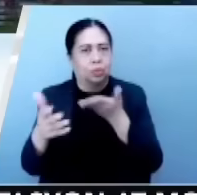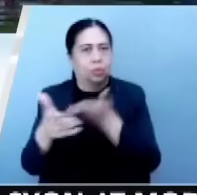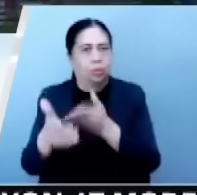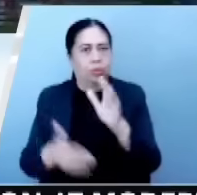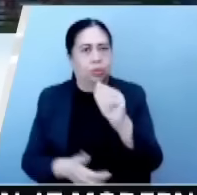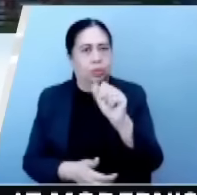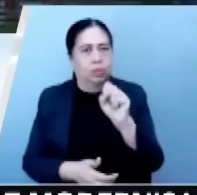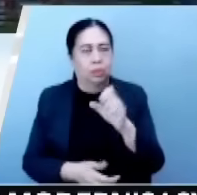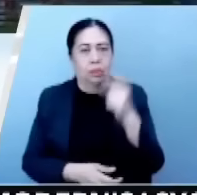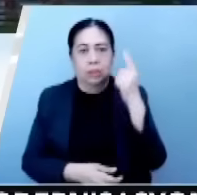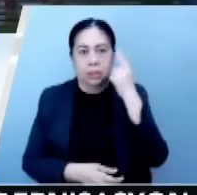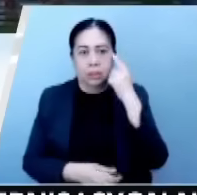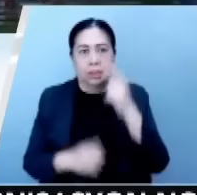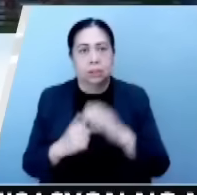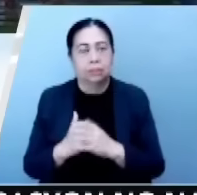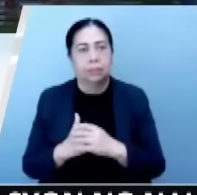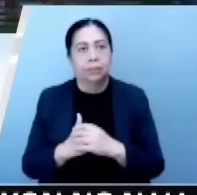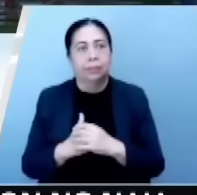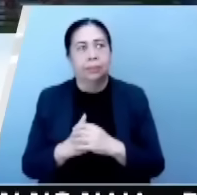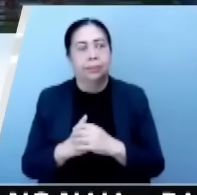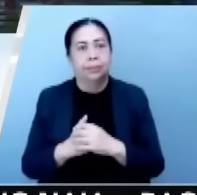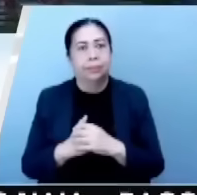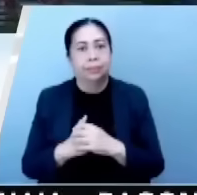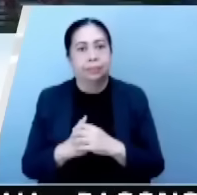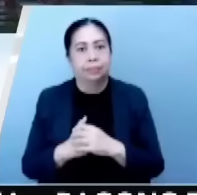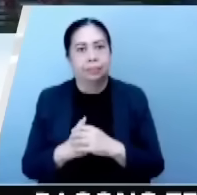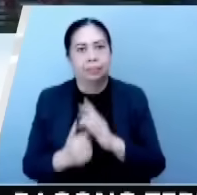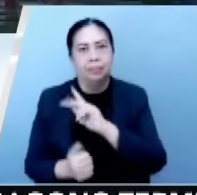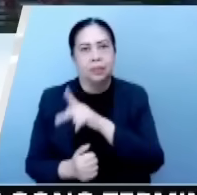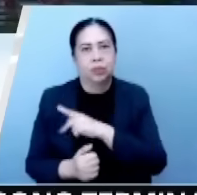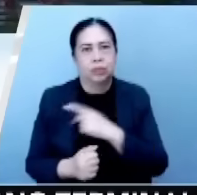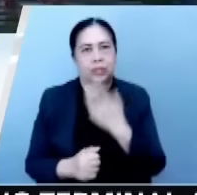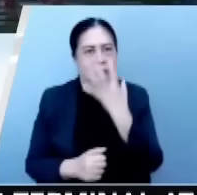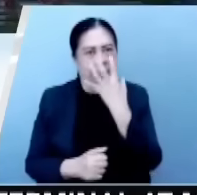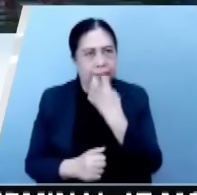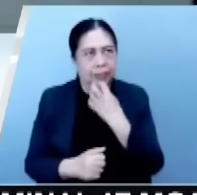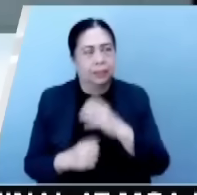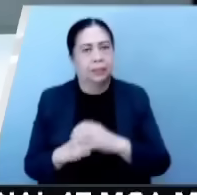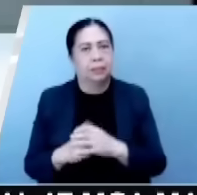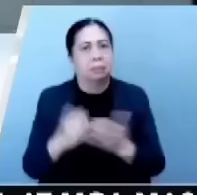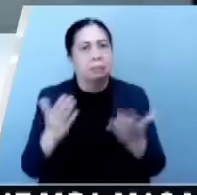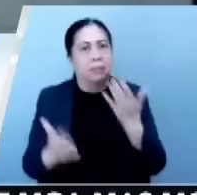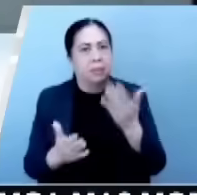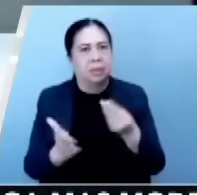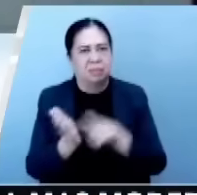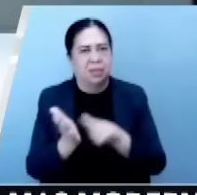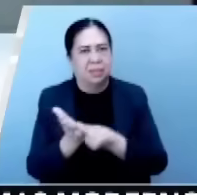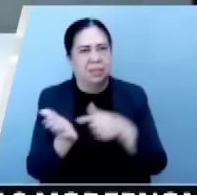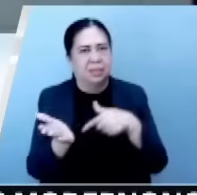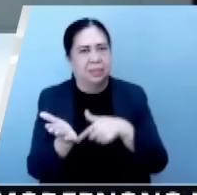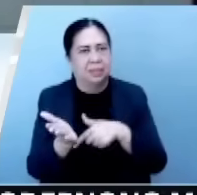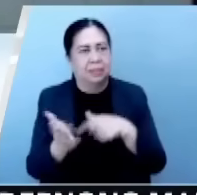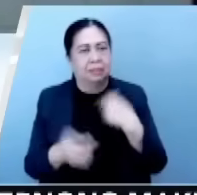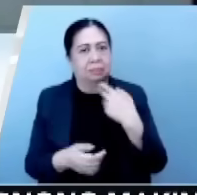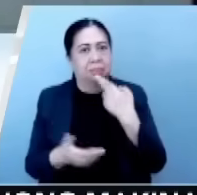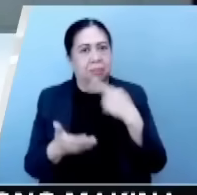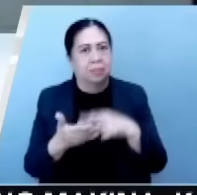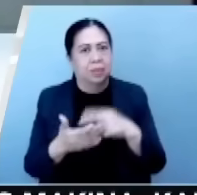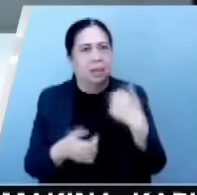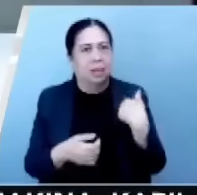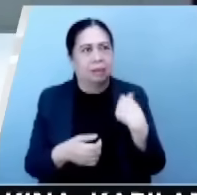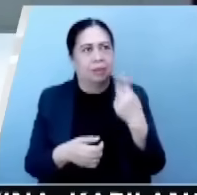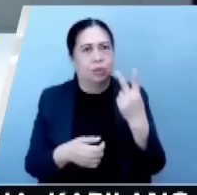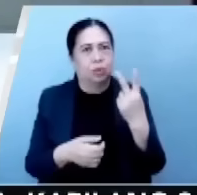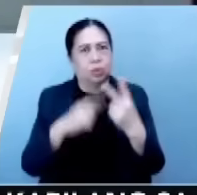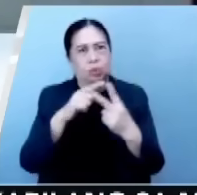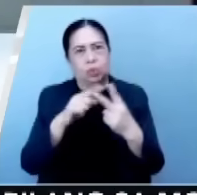po natin is a personal grudge and possibly money matters. It was reported na may dalaw daw pong